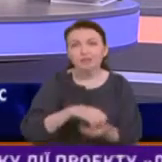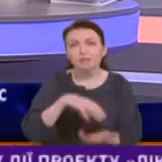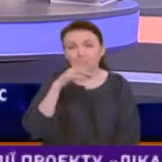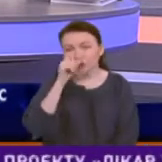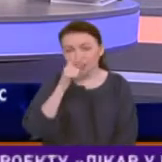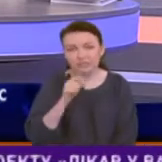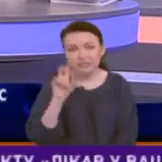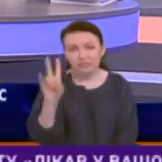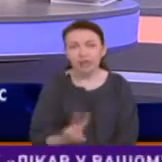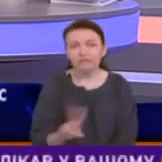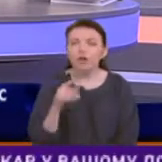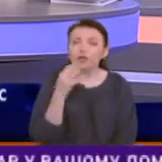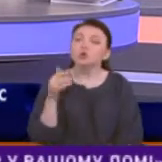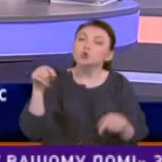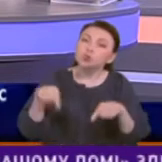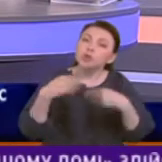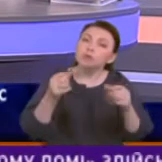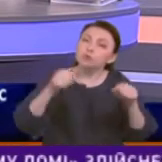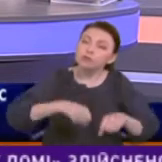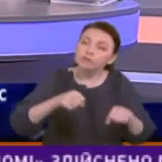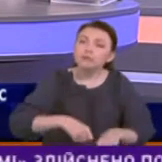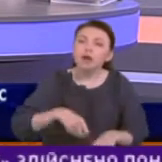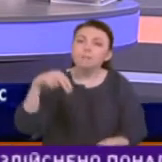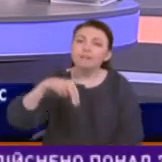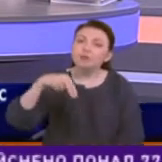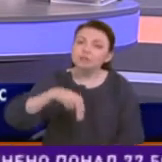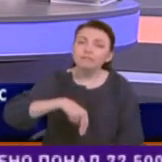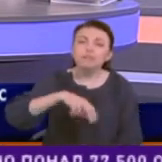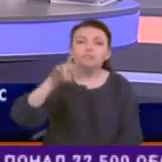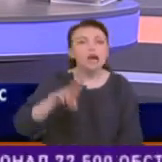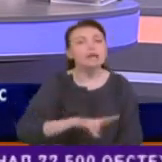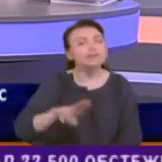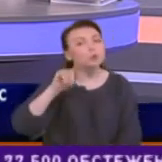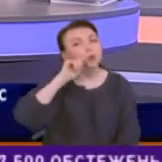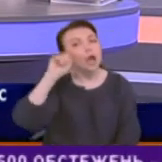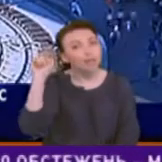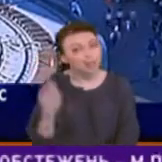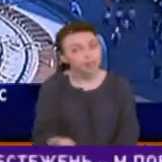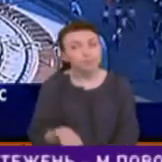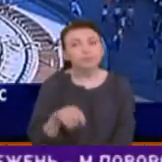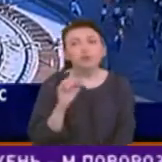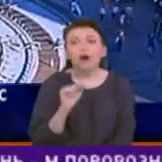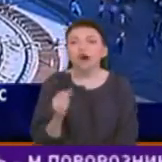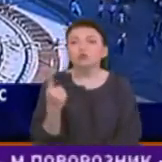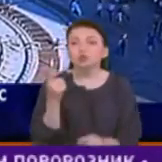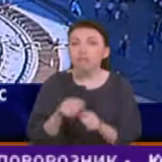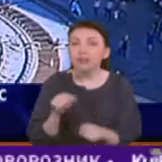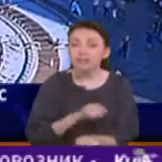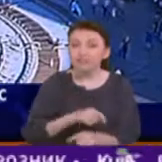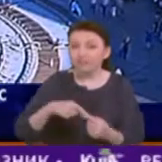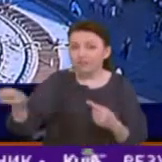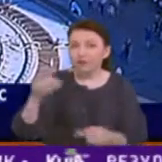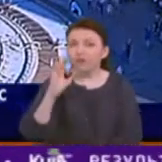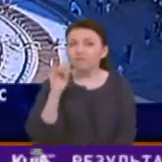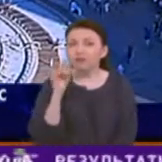бо вони сказали, ми тут дали можливість служити у Православній церкві України. А в момент, там буквально 100 метрів, якраз у Варвари